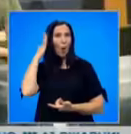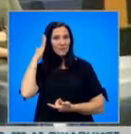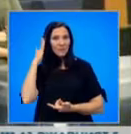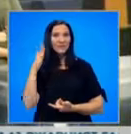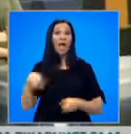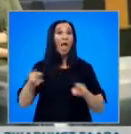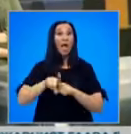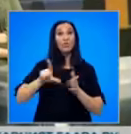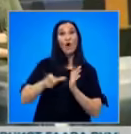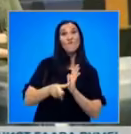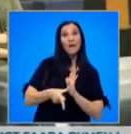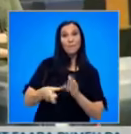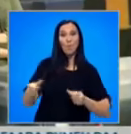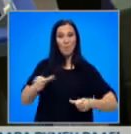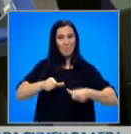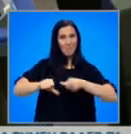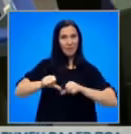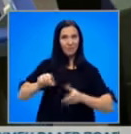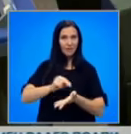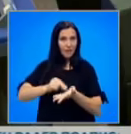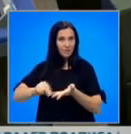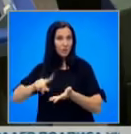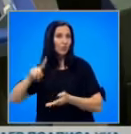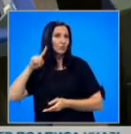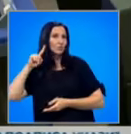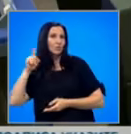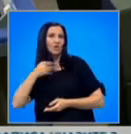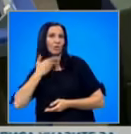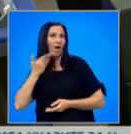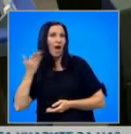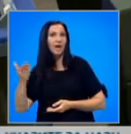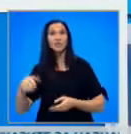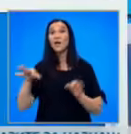едновременно плетяха и си водеха записки, докато слушат речта на фон дер Лайен.